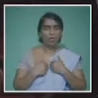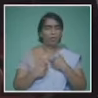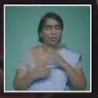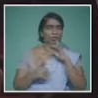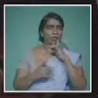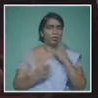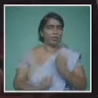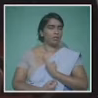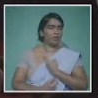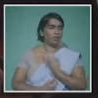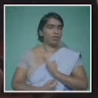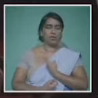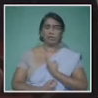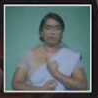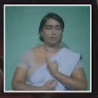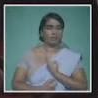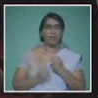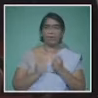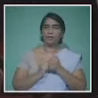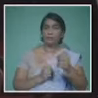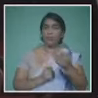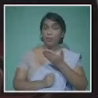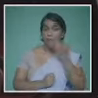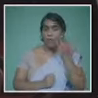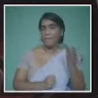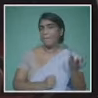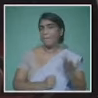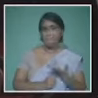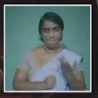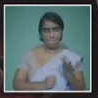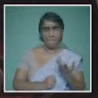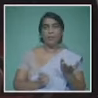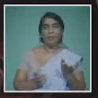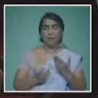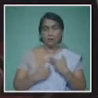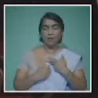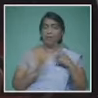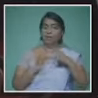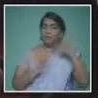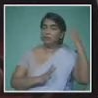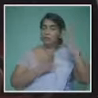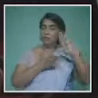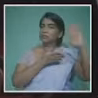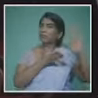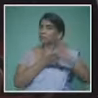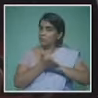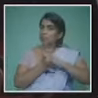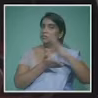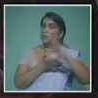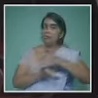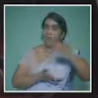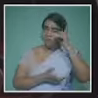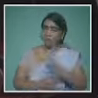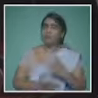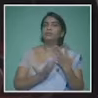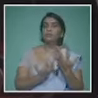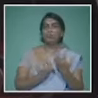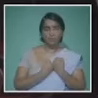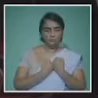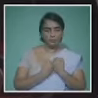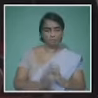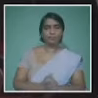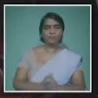හුදකලාව තනියෙන් කරන්න පුළුවන් දෙයක් නෙමෙයි. අපිට ජාත්‍යන්තරයේ සහයෝගය අනිවාර්යෙන් අවශ්‍ය